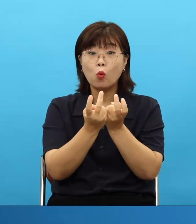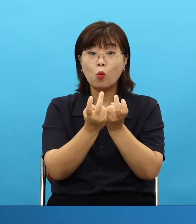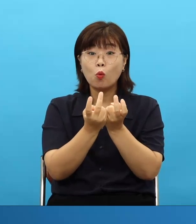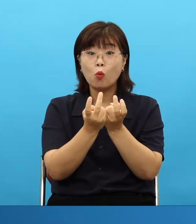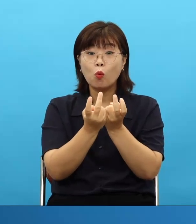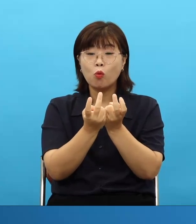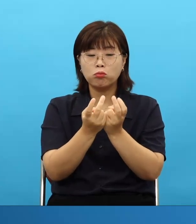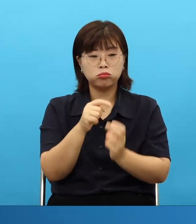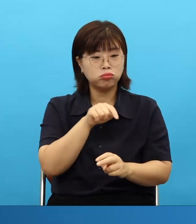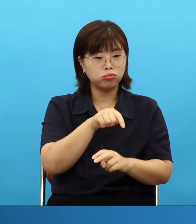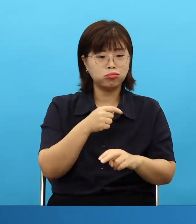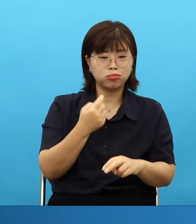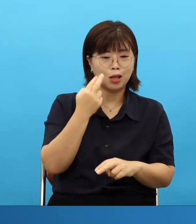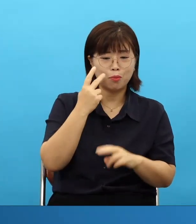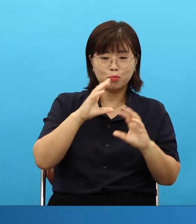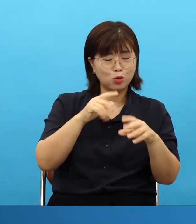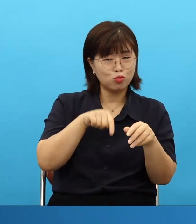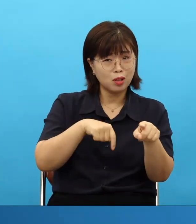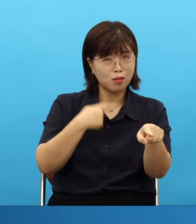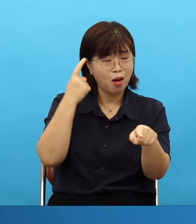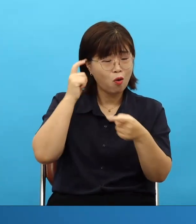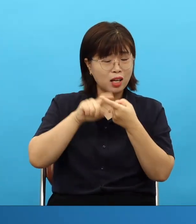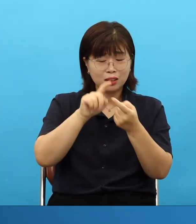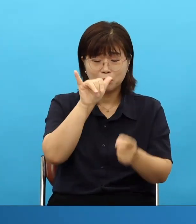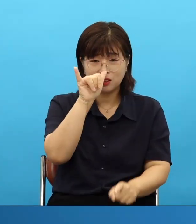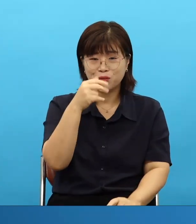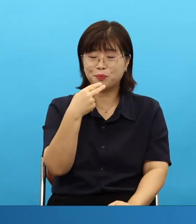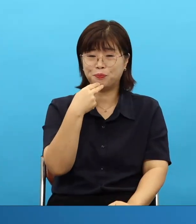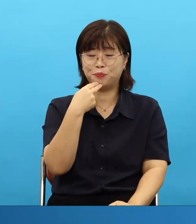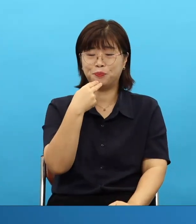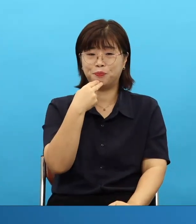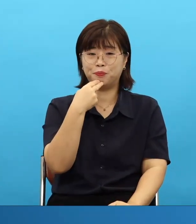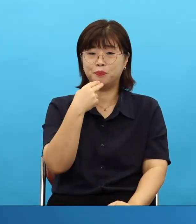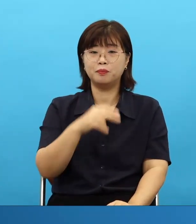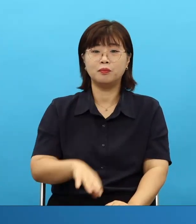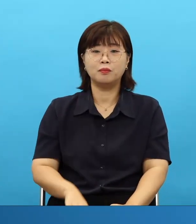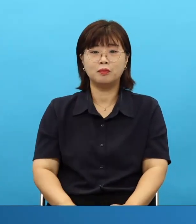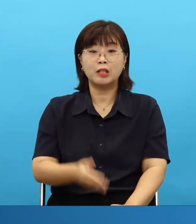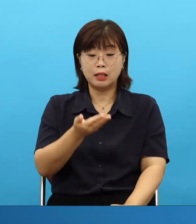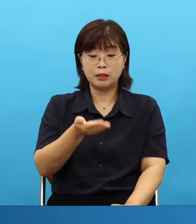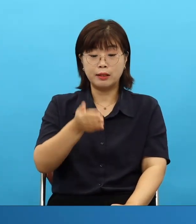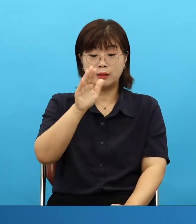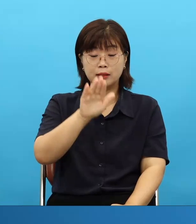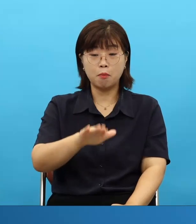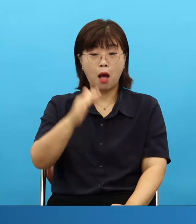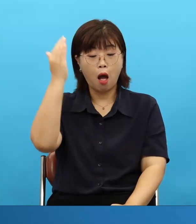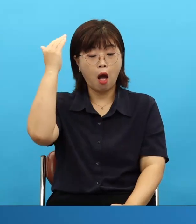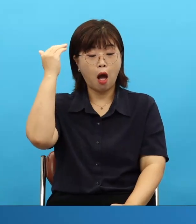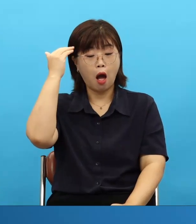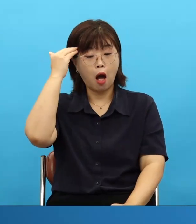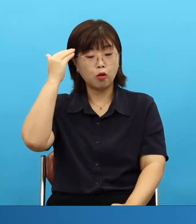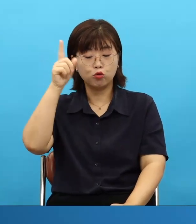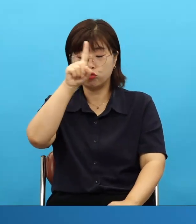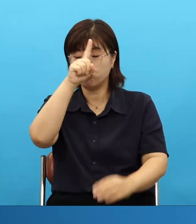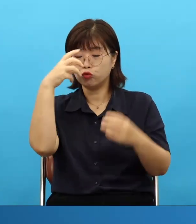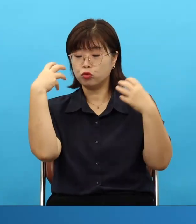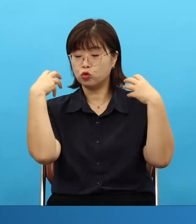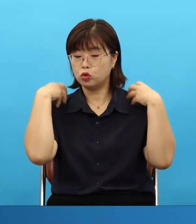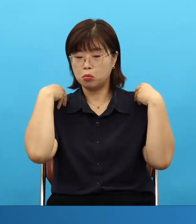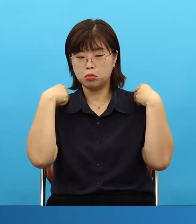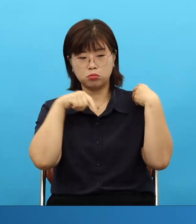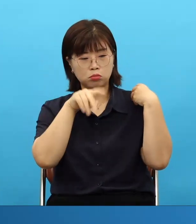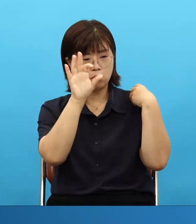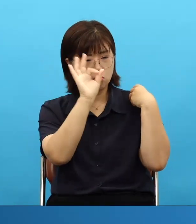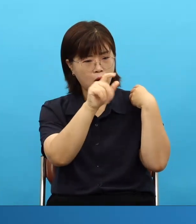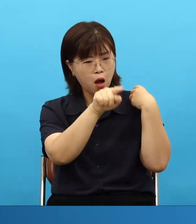It may go out on the national news, but the U.S. authorities are not concerned with that 그러나 우리 incident. 한국에서는 정부에서 사람을 즉각